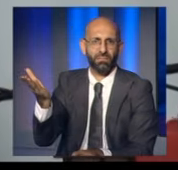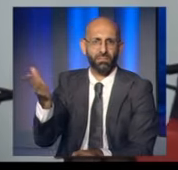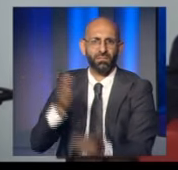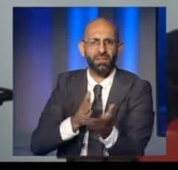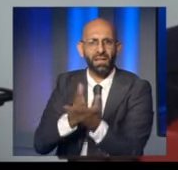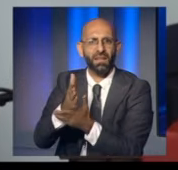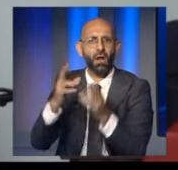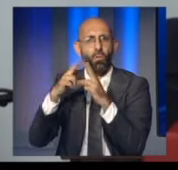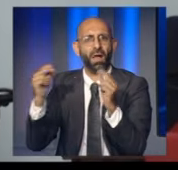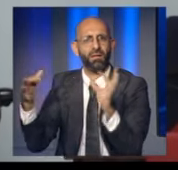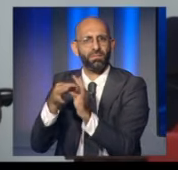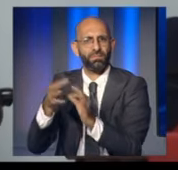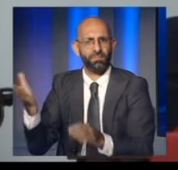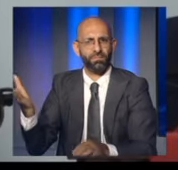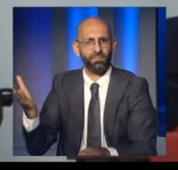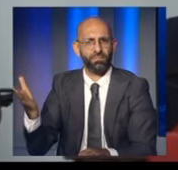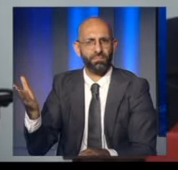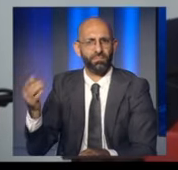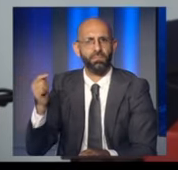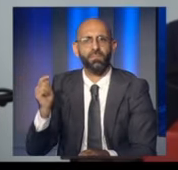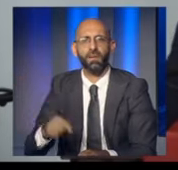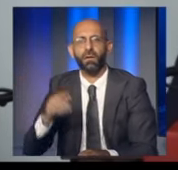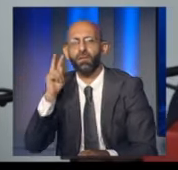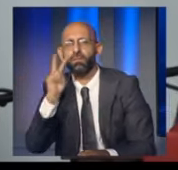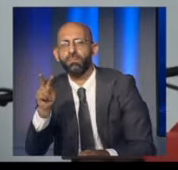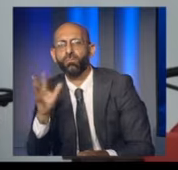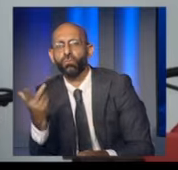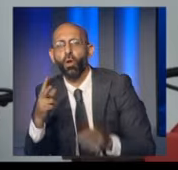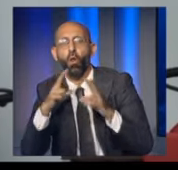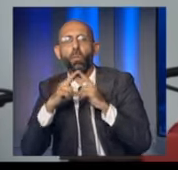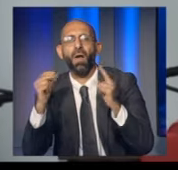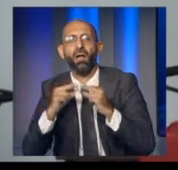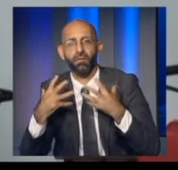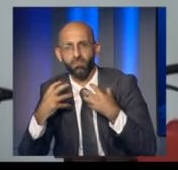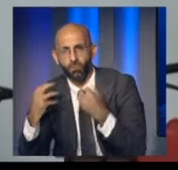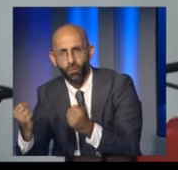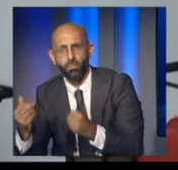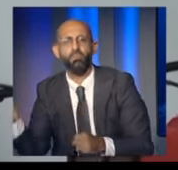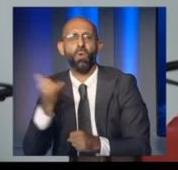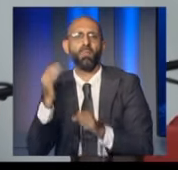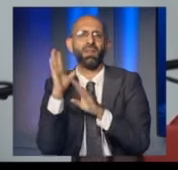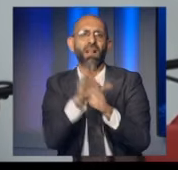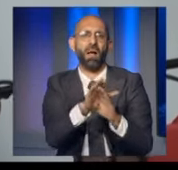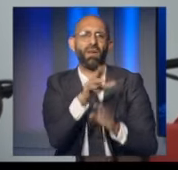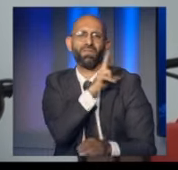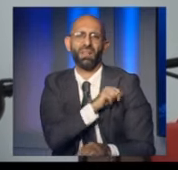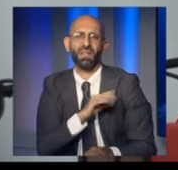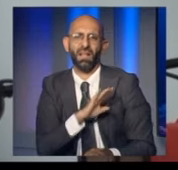ندعو إلى عدم فصل مصاري لبنان عن مصاري الحرب في غزة.